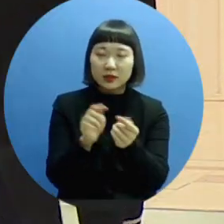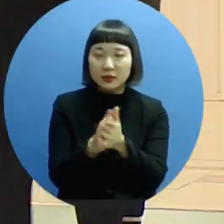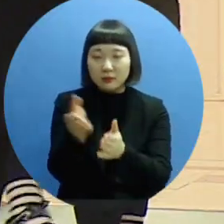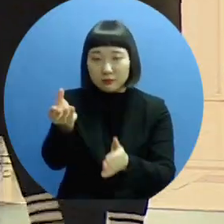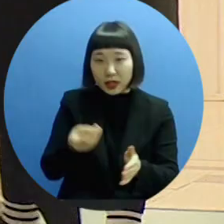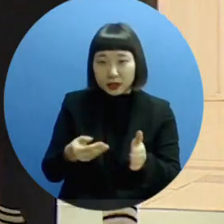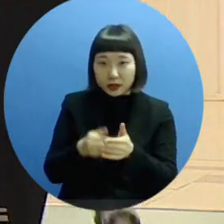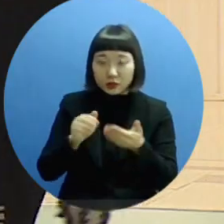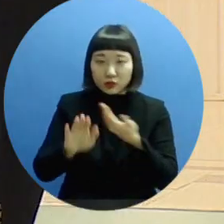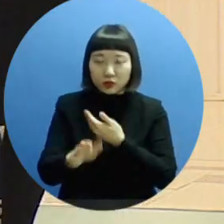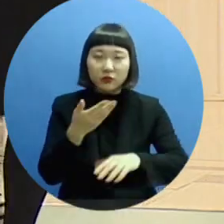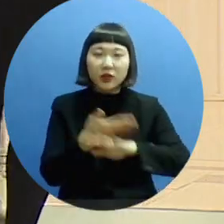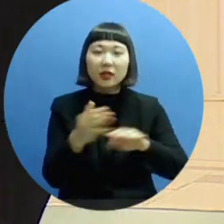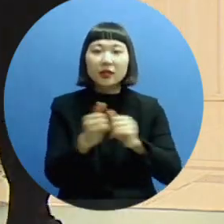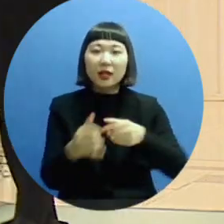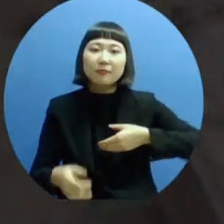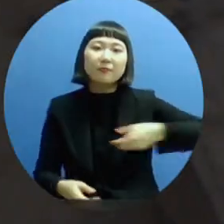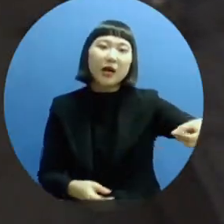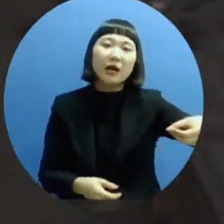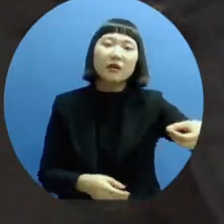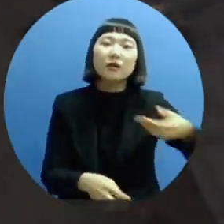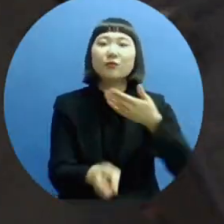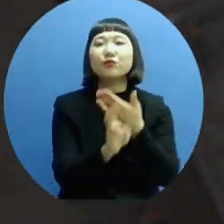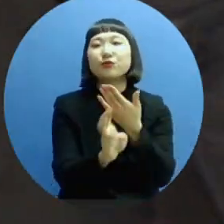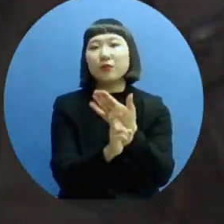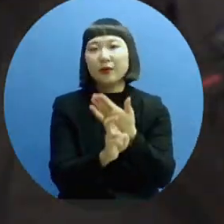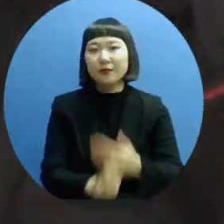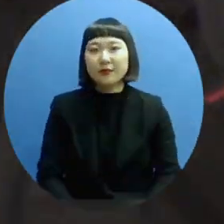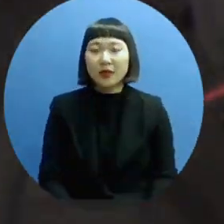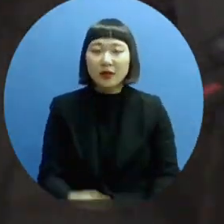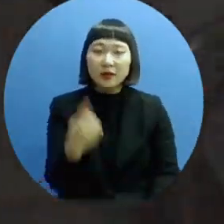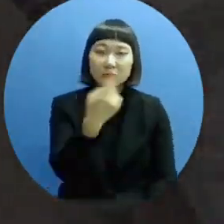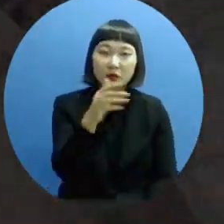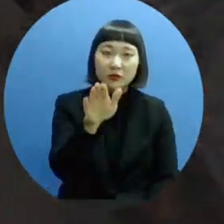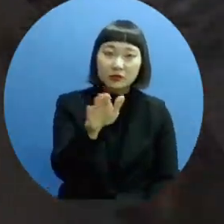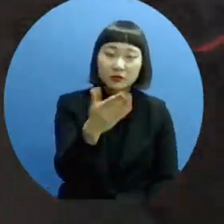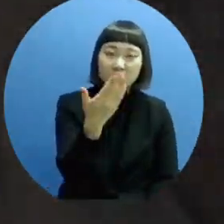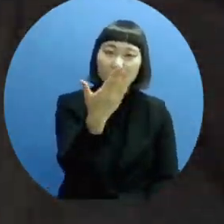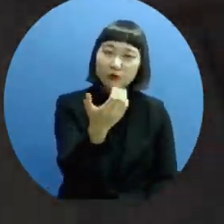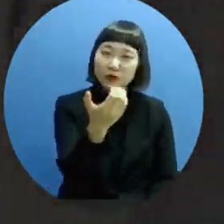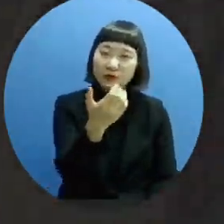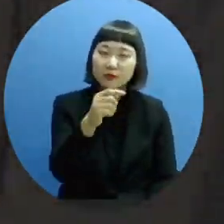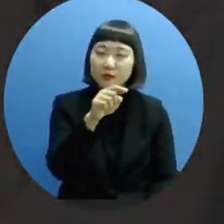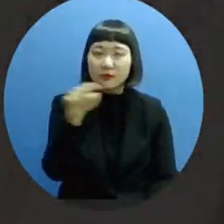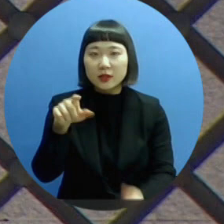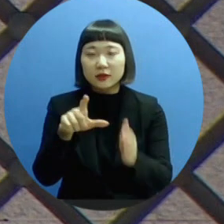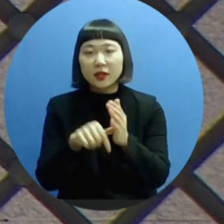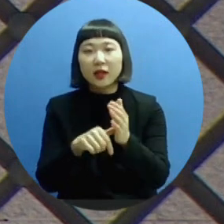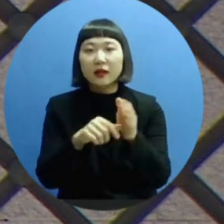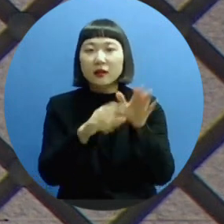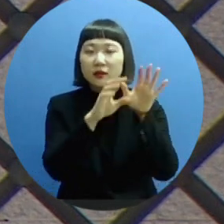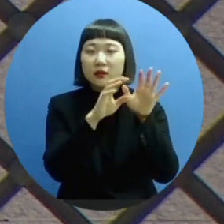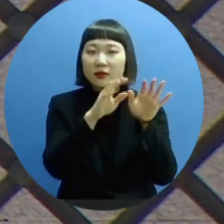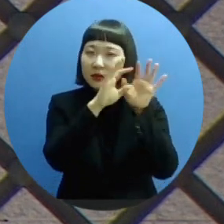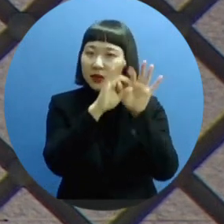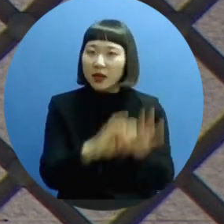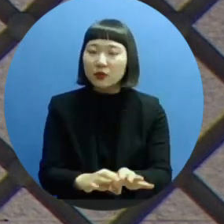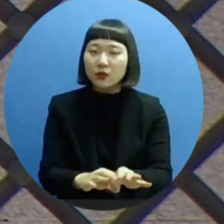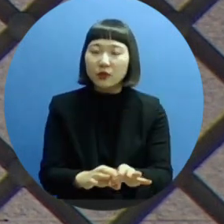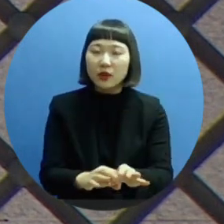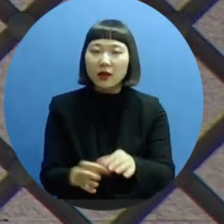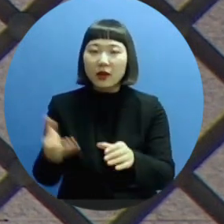것은 불법입니다. 하지만 1990년대부터 점포 재임대는 관행처럼 이루어졌습니다. 인천시